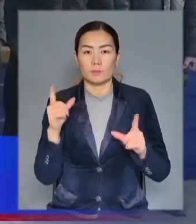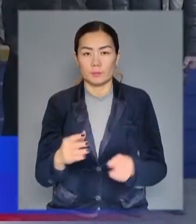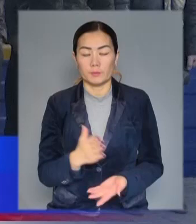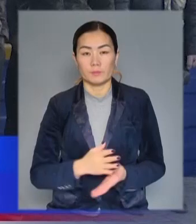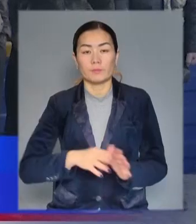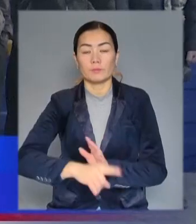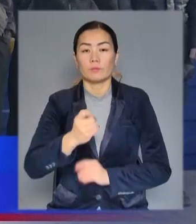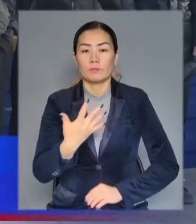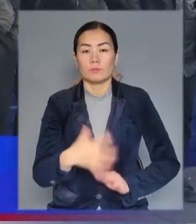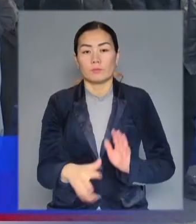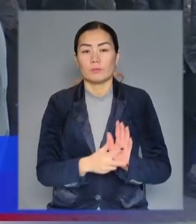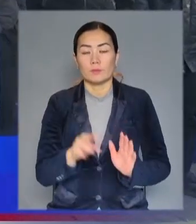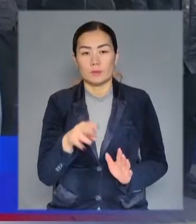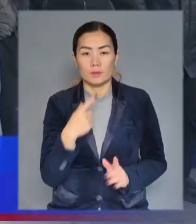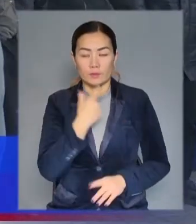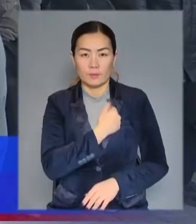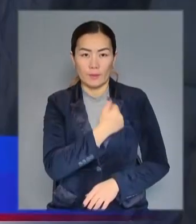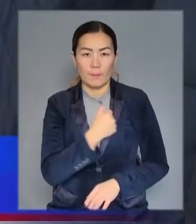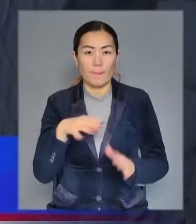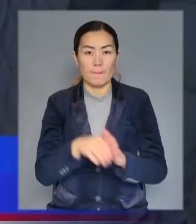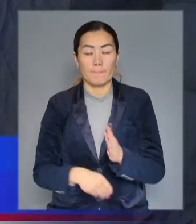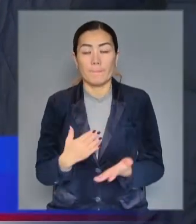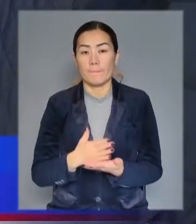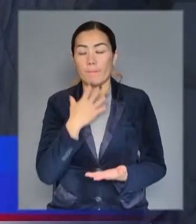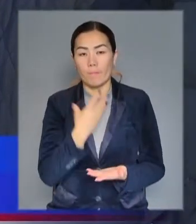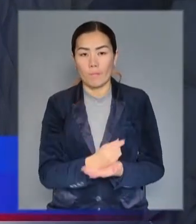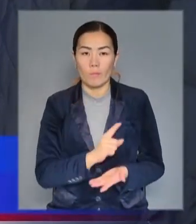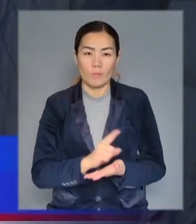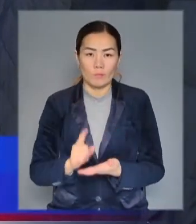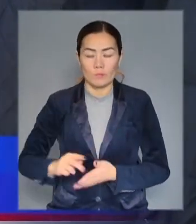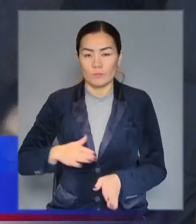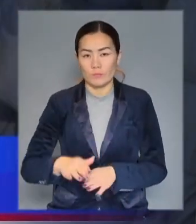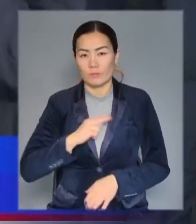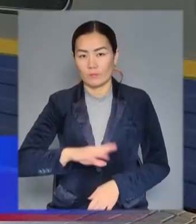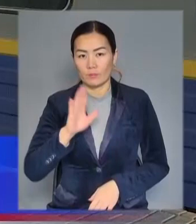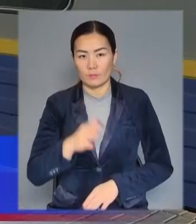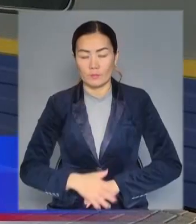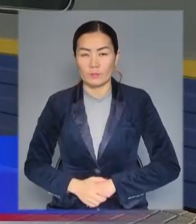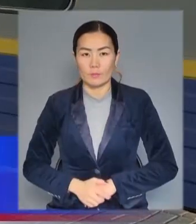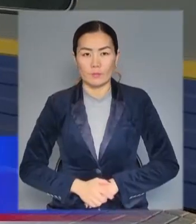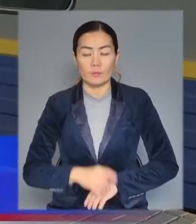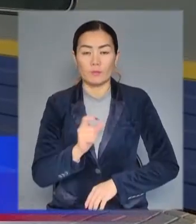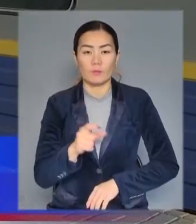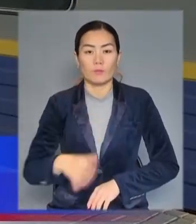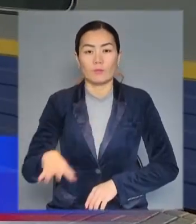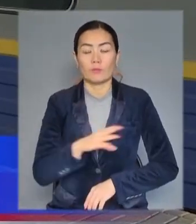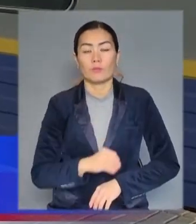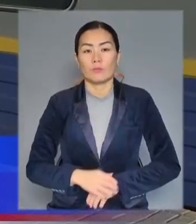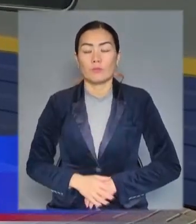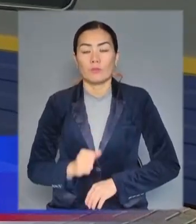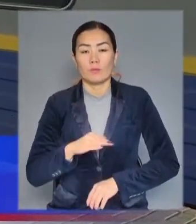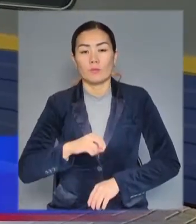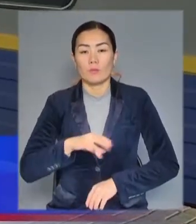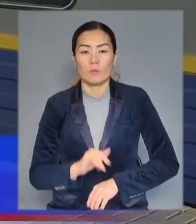аттанды. Оның 158-і ұлттық ұлан қатарында отан алдындағы міндетін өтеуде. Азаматтарымызбен осы